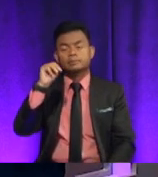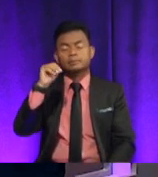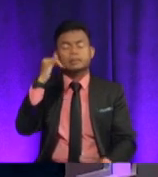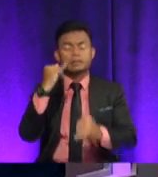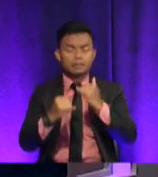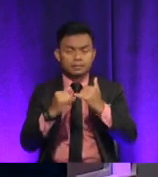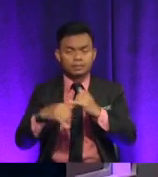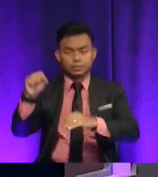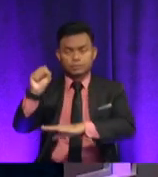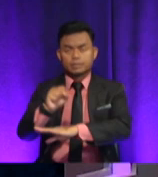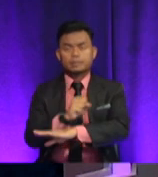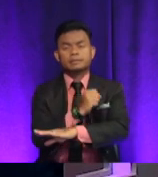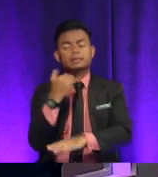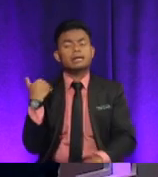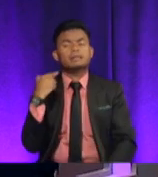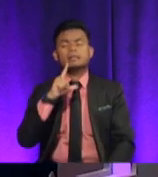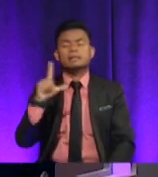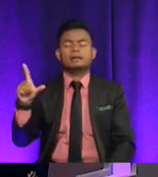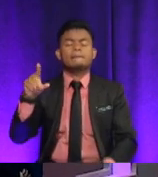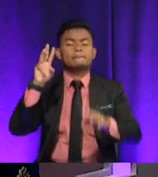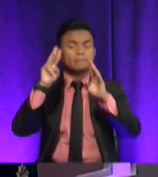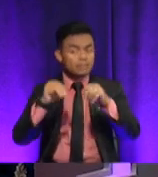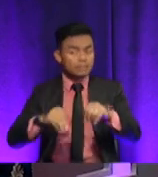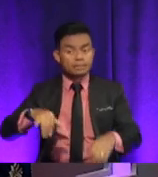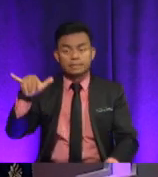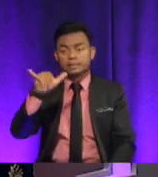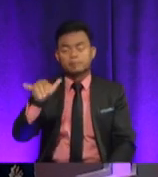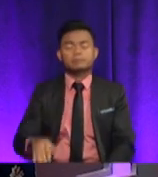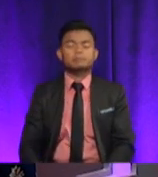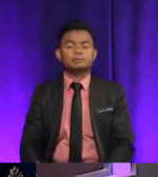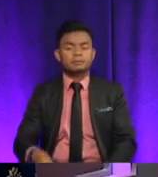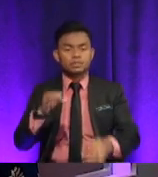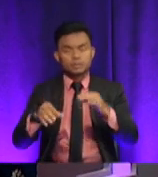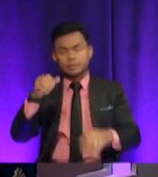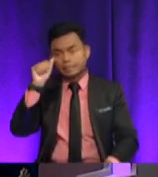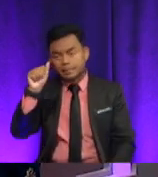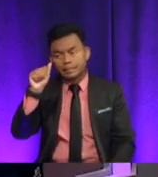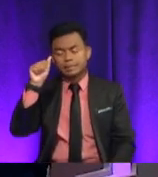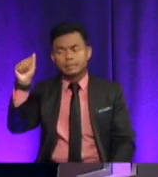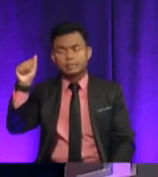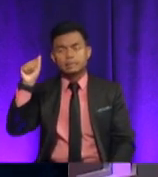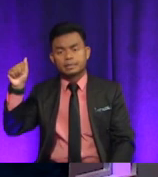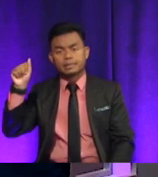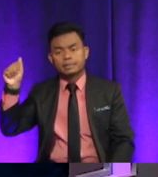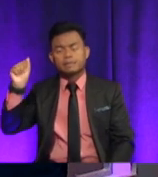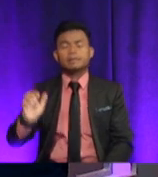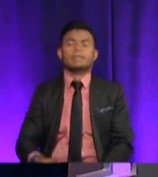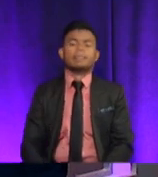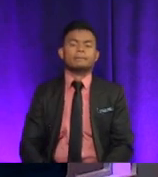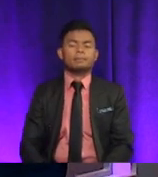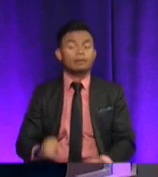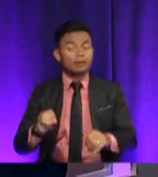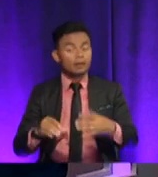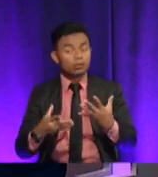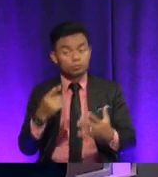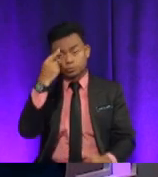dalam setiap rangka dia mesti berbunyi e e e e oke bagaimana kita memahami